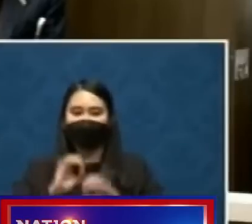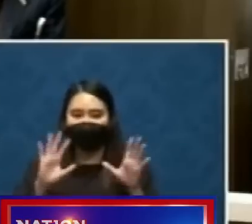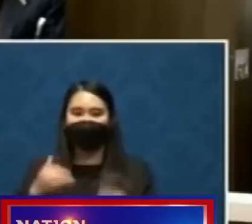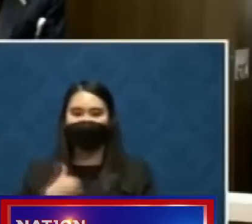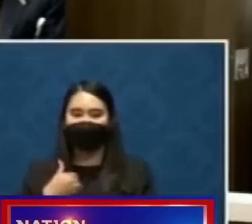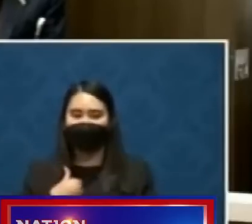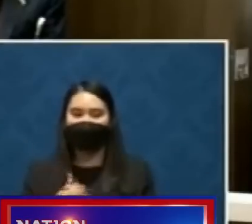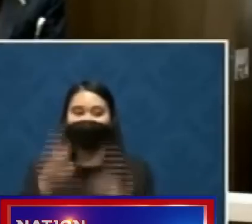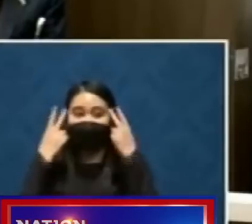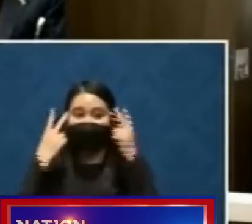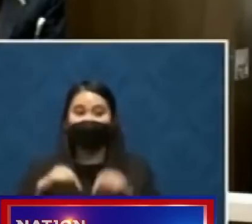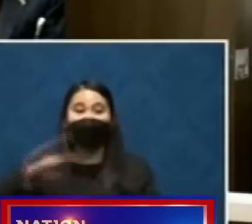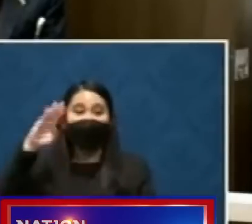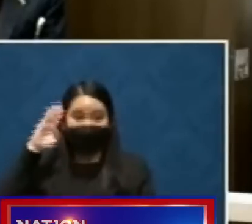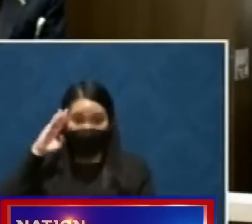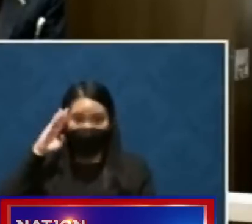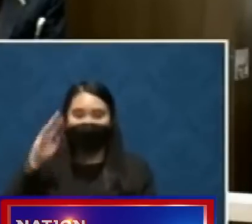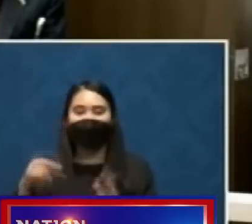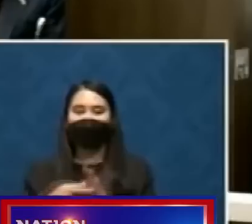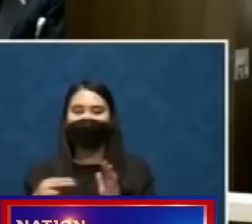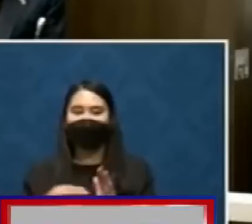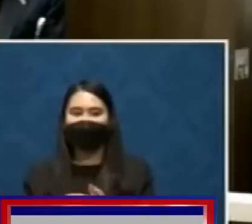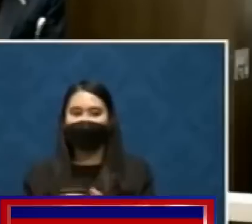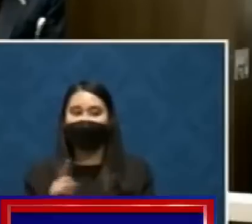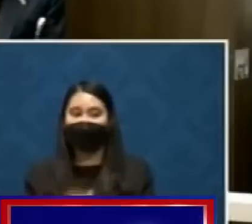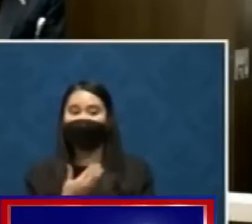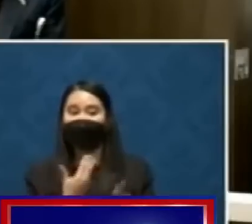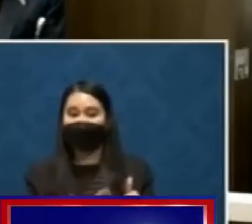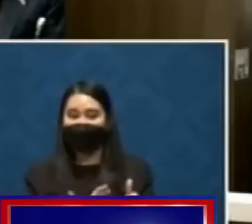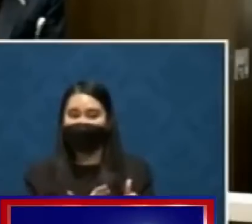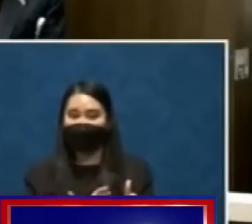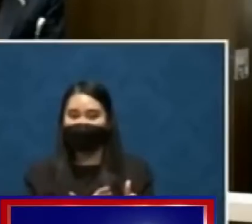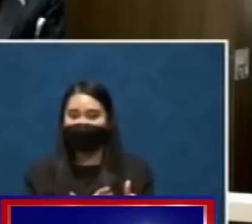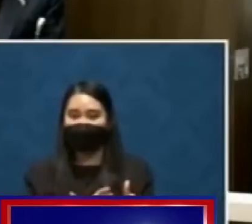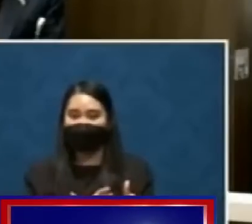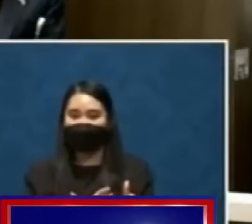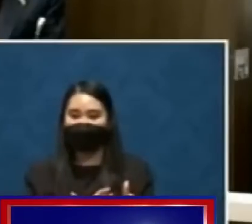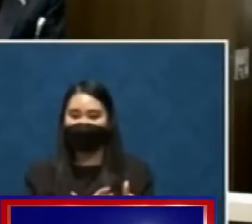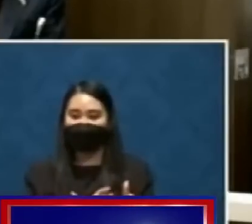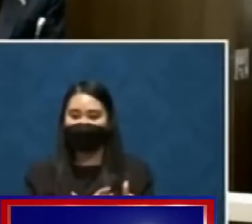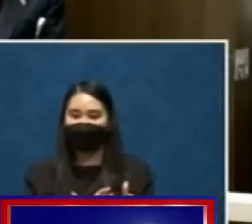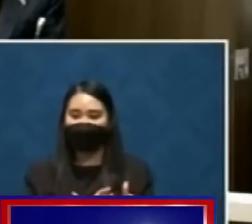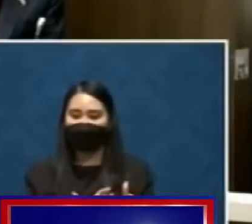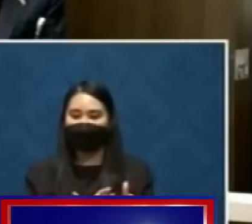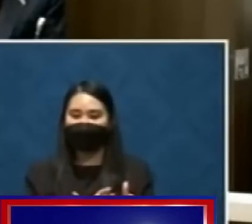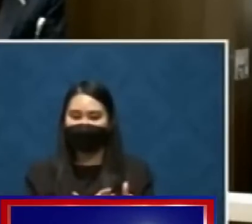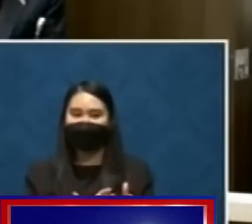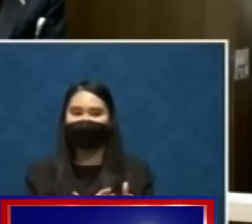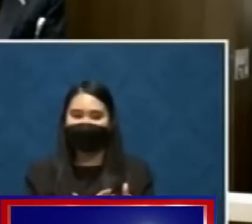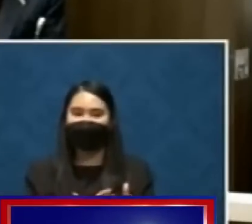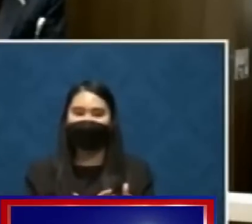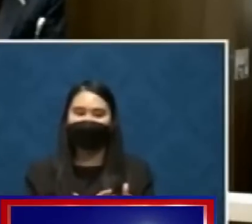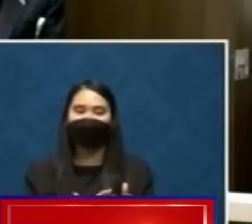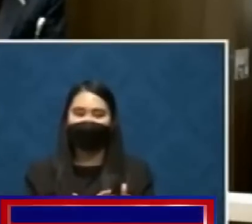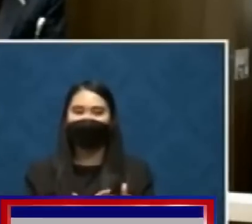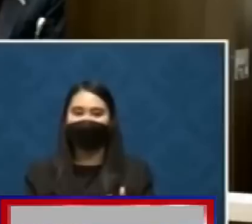ว่าพลเอกประยุทธ์กำลังใช้งานสวผู้ซึ่งไม่ต้องฝักใฝ่หรือยอมตนอยู่ภายใต้อานัต